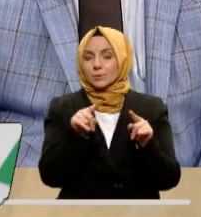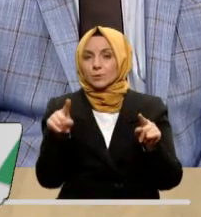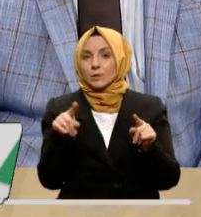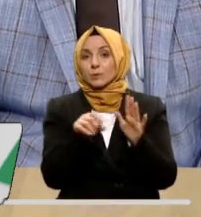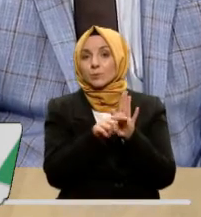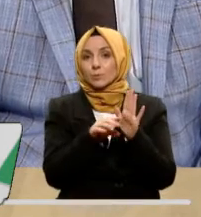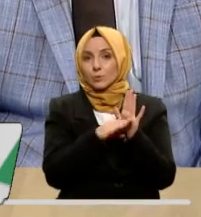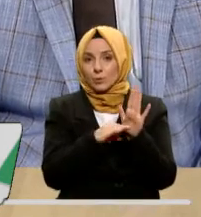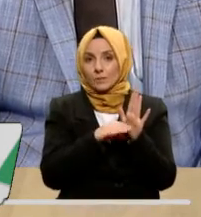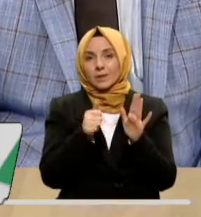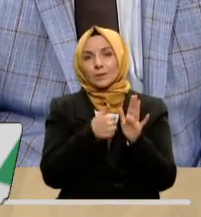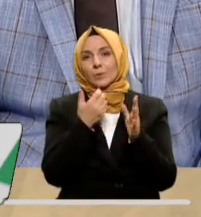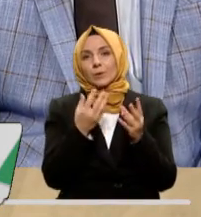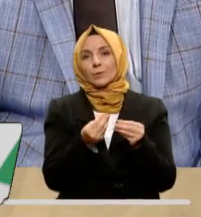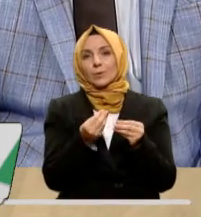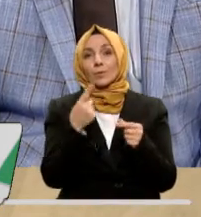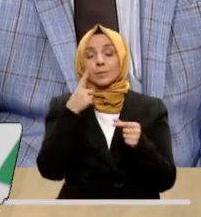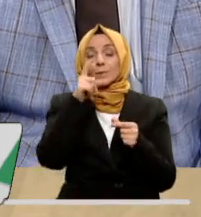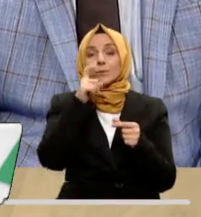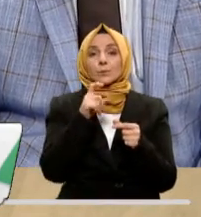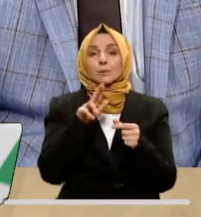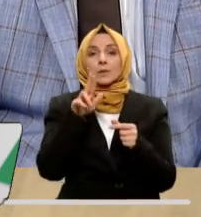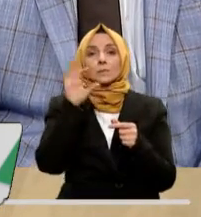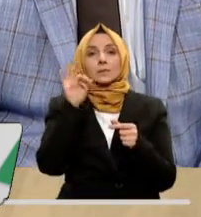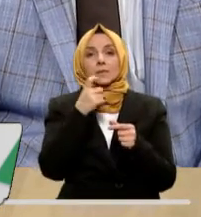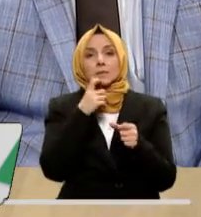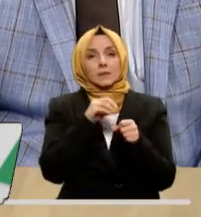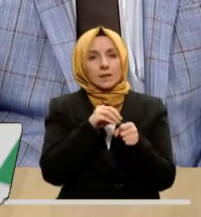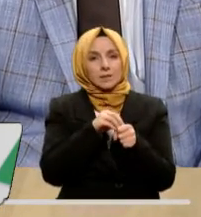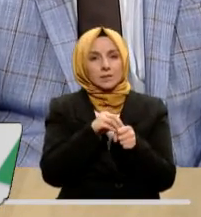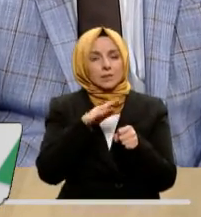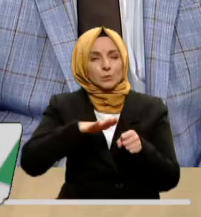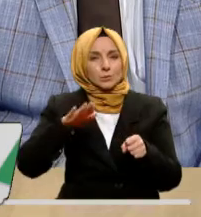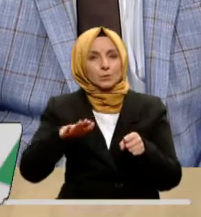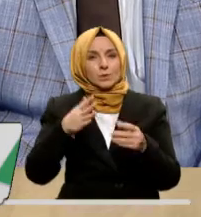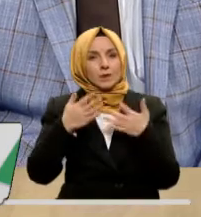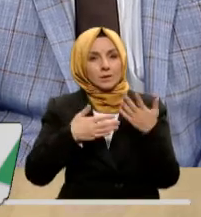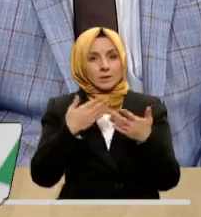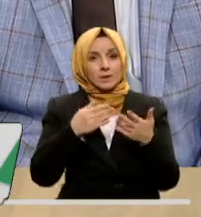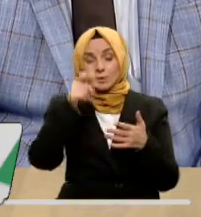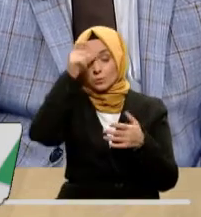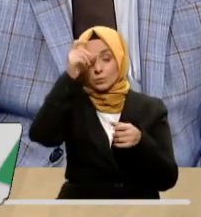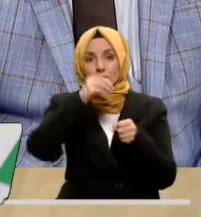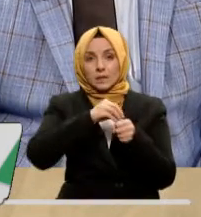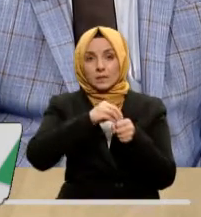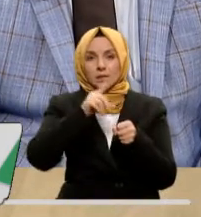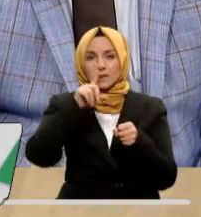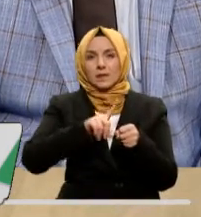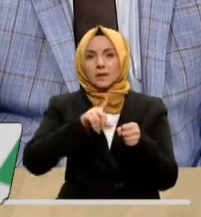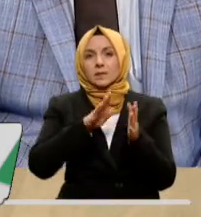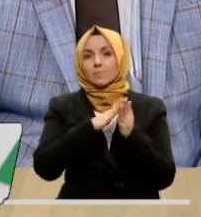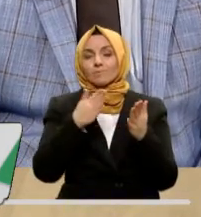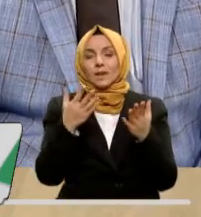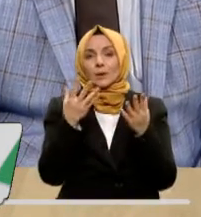veriyoruz işte az önce ifade ettiğim 1970'li yıllardan itibaren çocuklara hitap eden türkiye' deki tek turkey's biz